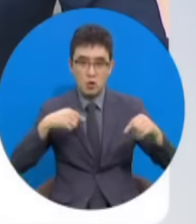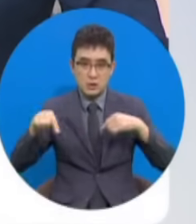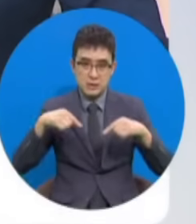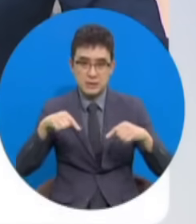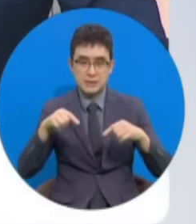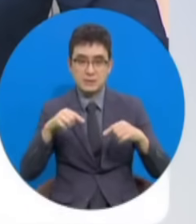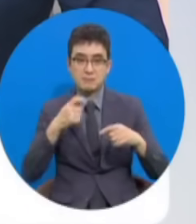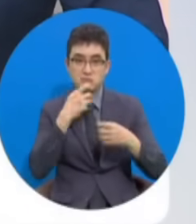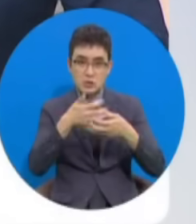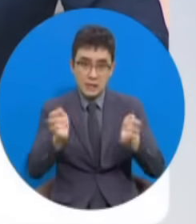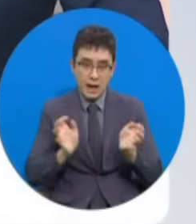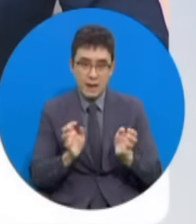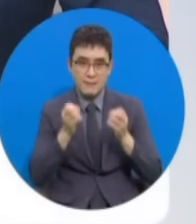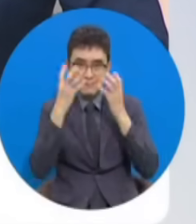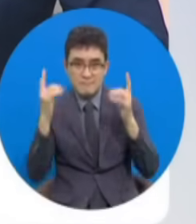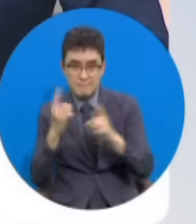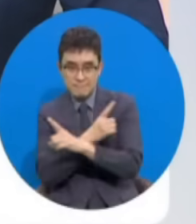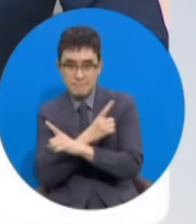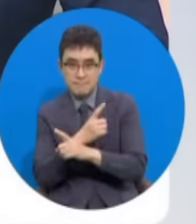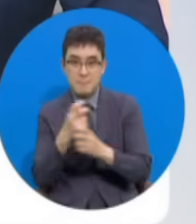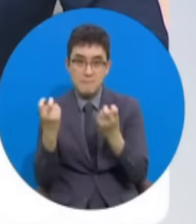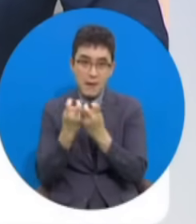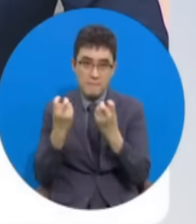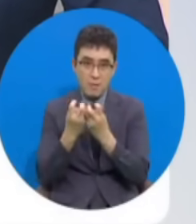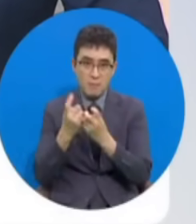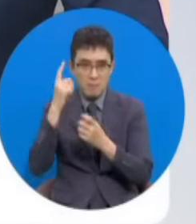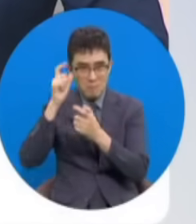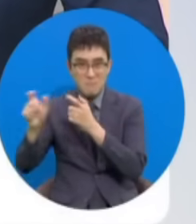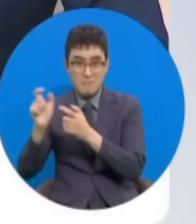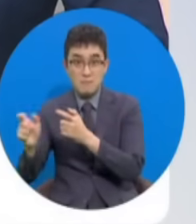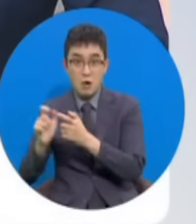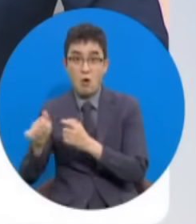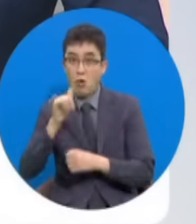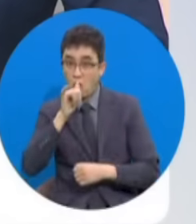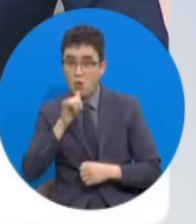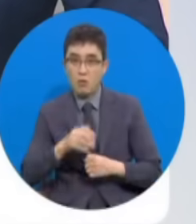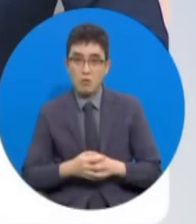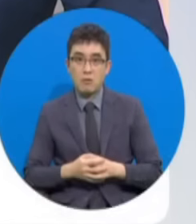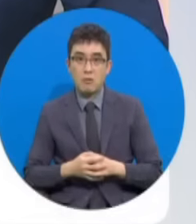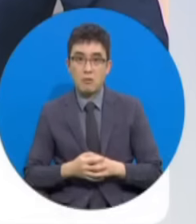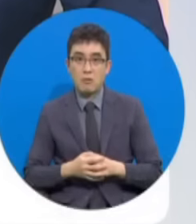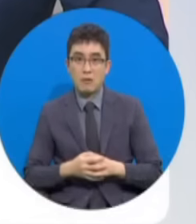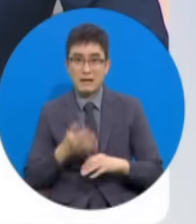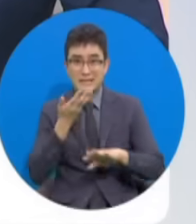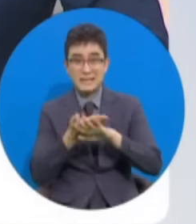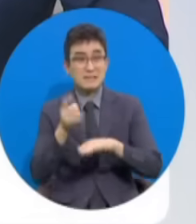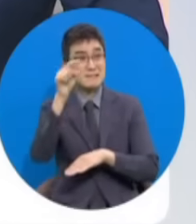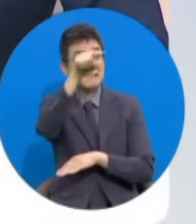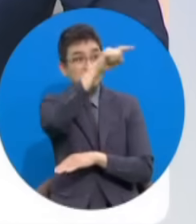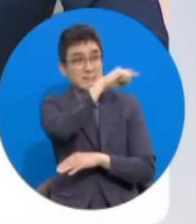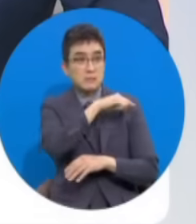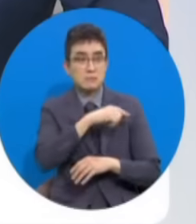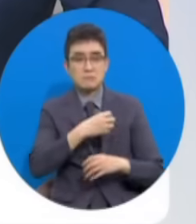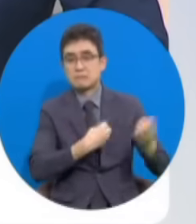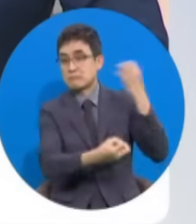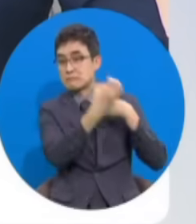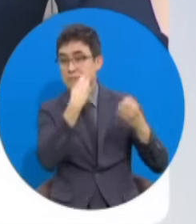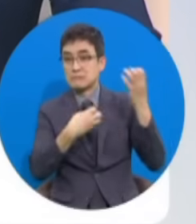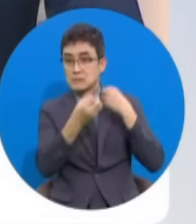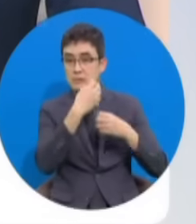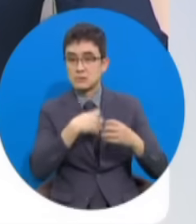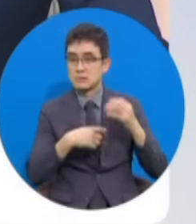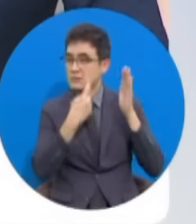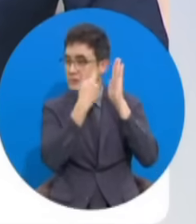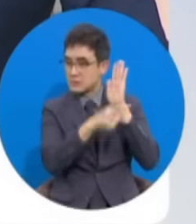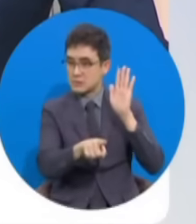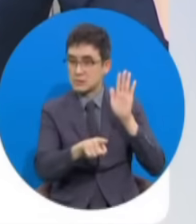위한 그런 대안들 이런 것들을 다 들고 있기 때문에 외부에서 어떤 이야기를 하든 줄곧게 저는 가야 된다고 생각을